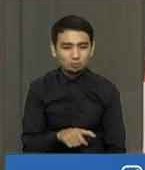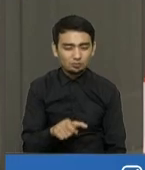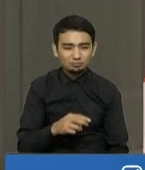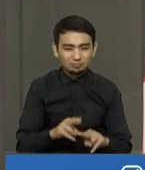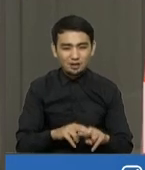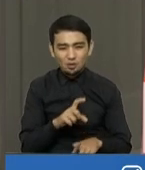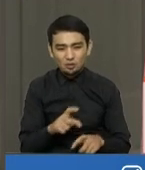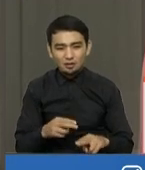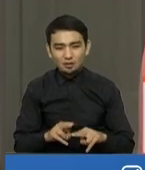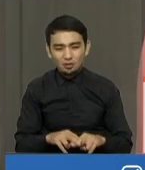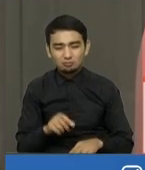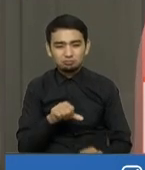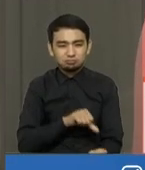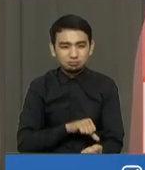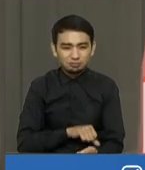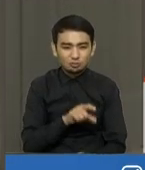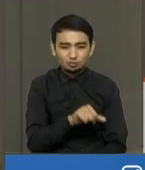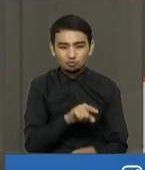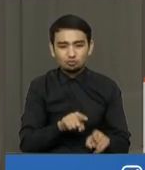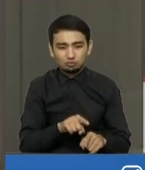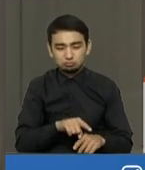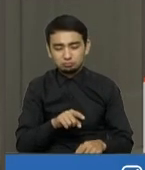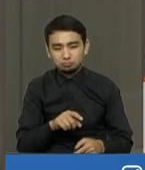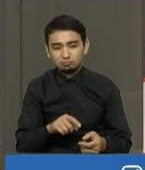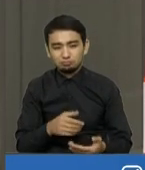употребляют инъекционные наркотики, они тоже имеют половые контакты, и